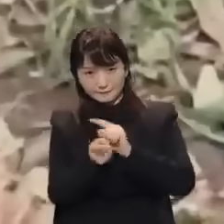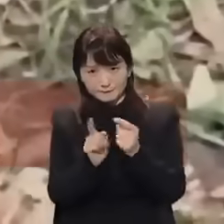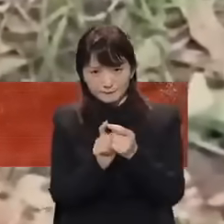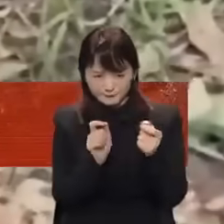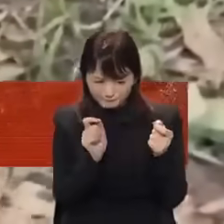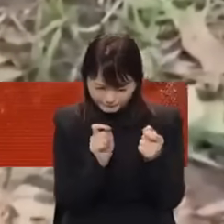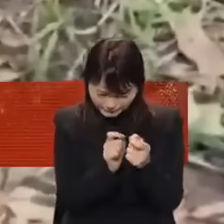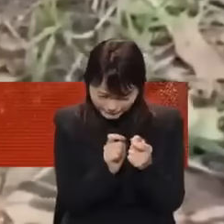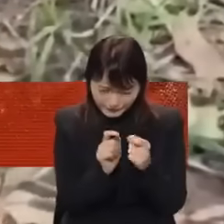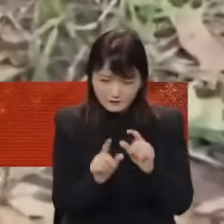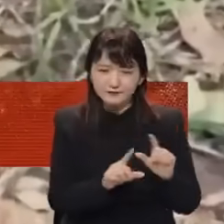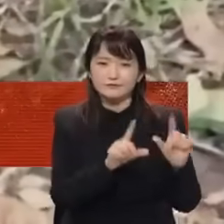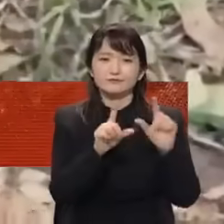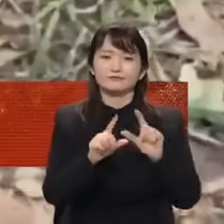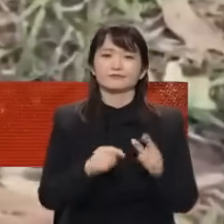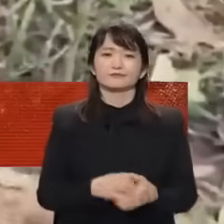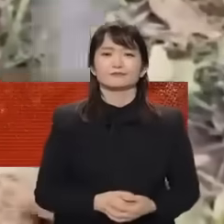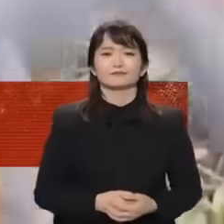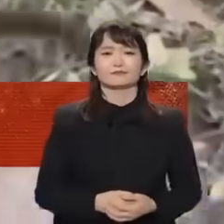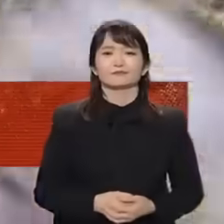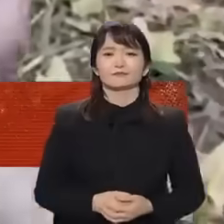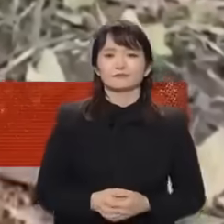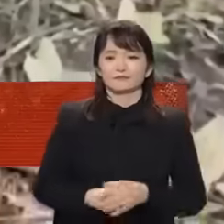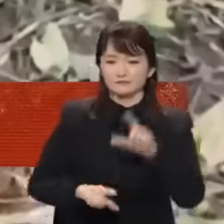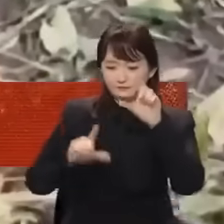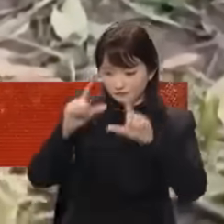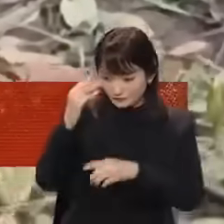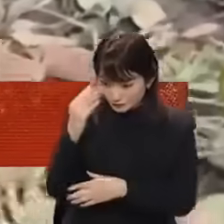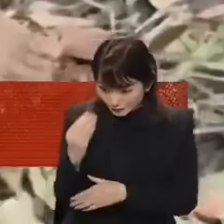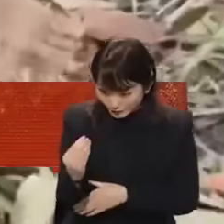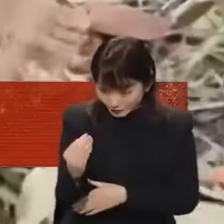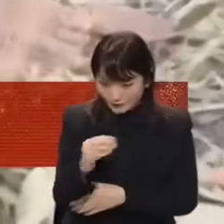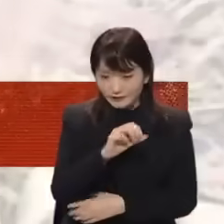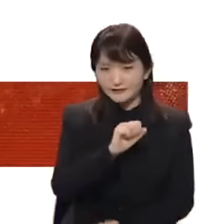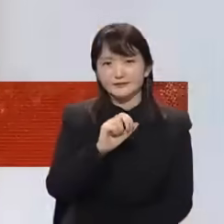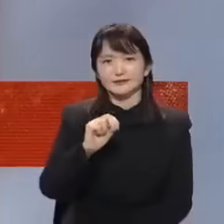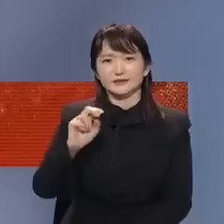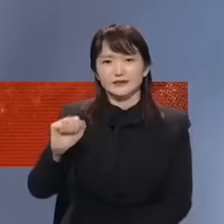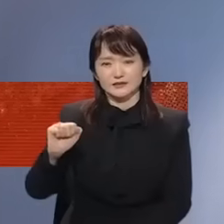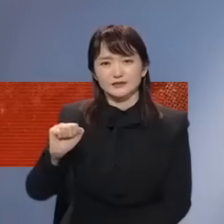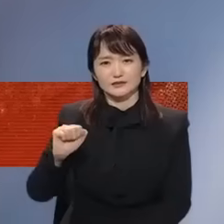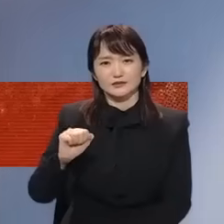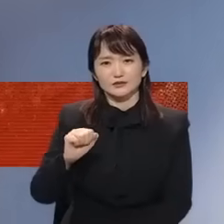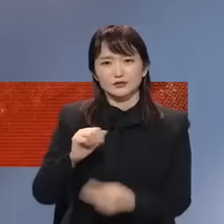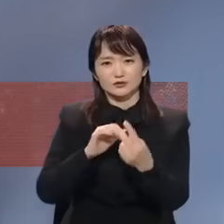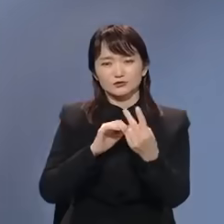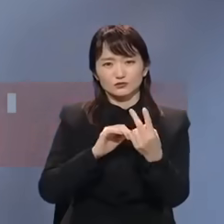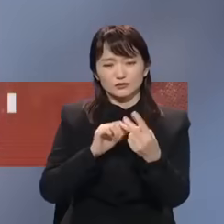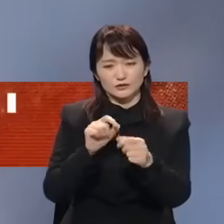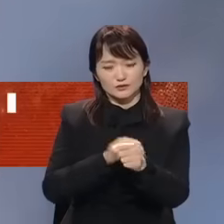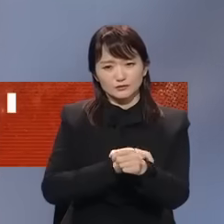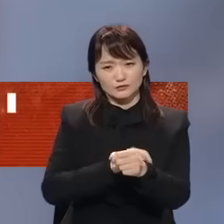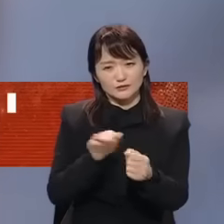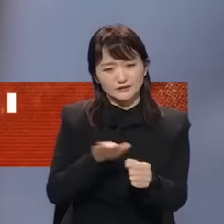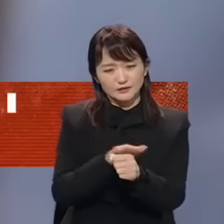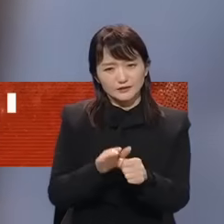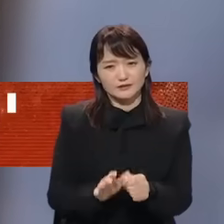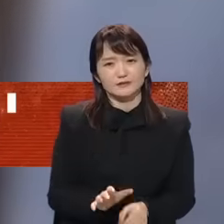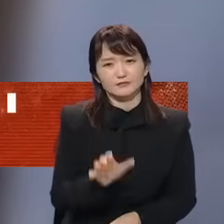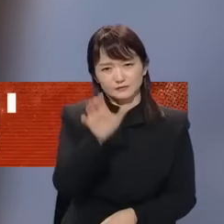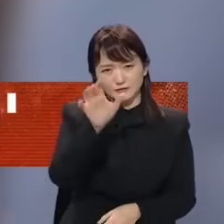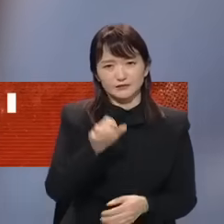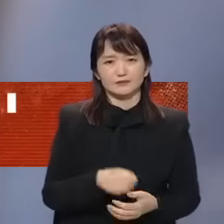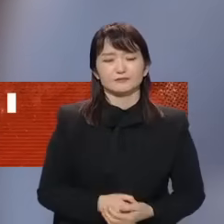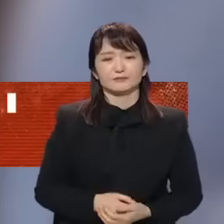단짝이 됐다고 합니다. 세상에. 네, 이 모습에 보호소 직원들이 SNS에 둘의 특별한 우정을 공개했고요. 많은 누리꾼들이